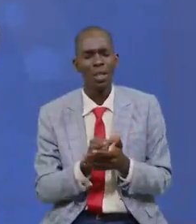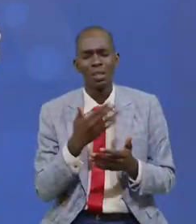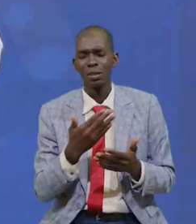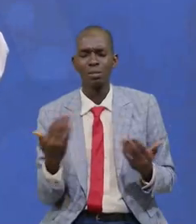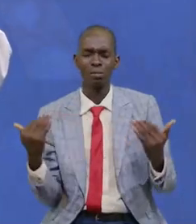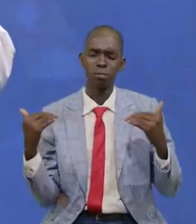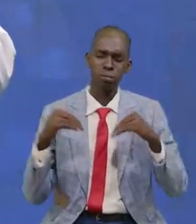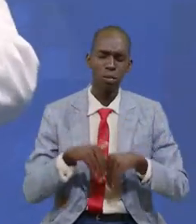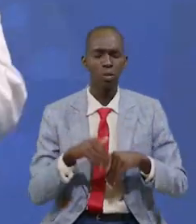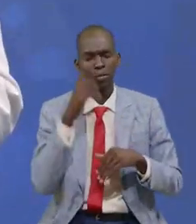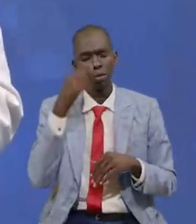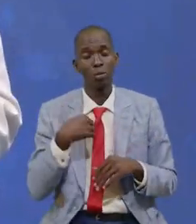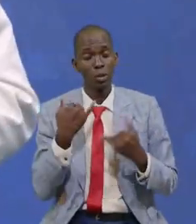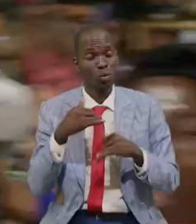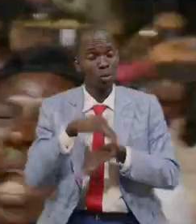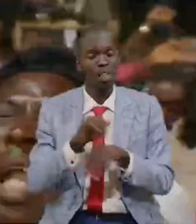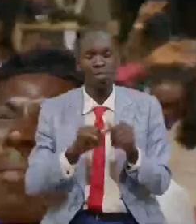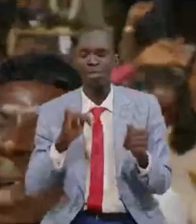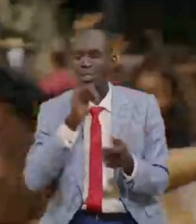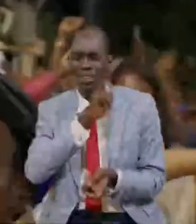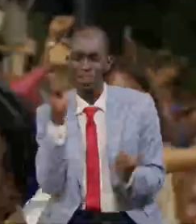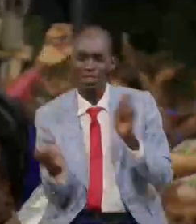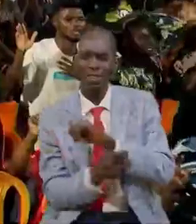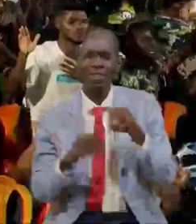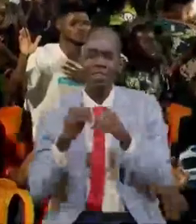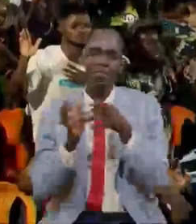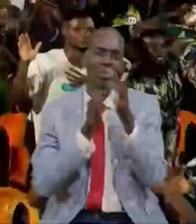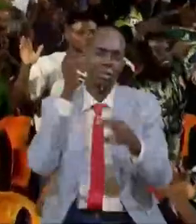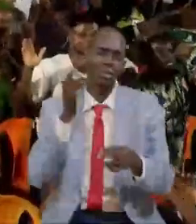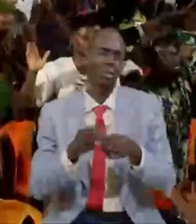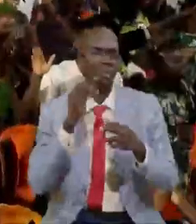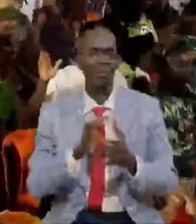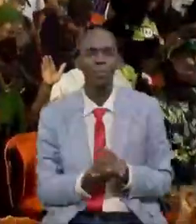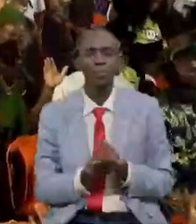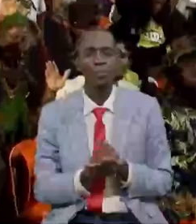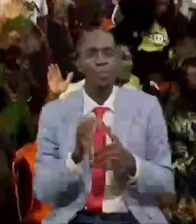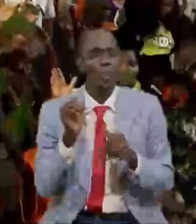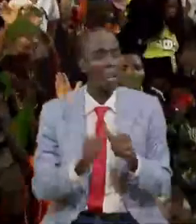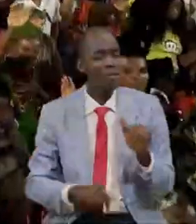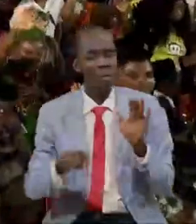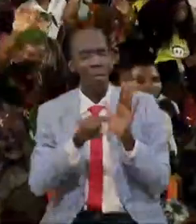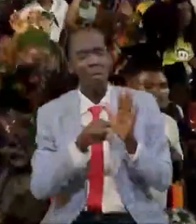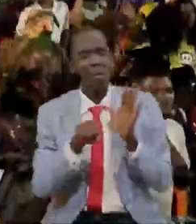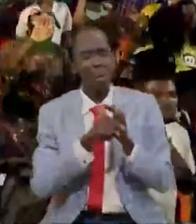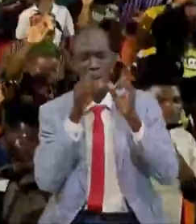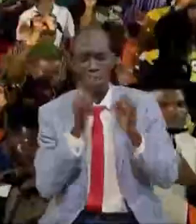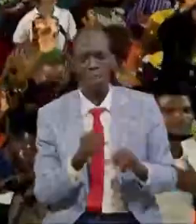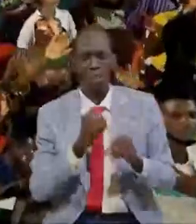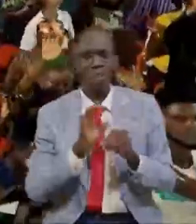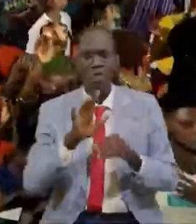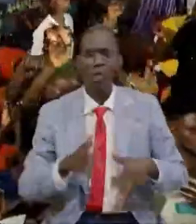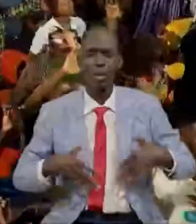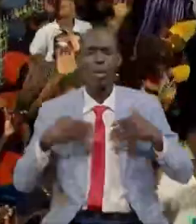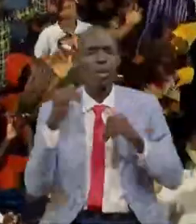que je fais le rêve, ceci est inversé. Ce soir, tout est révoqué. Tout pouvoir négatif dans ta